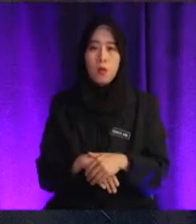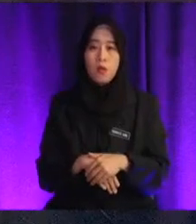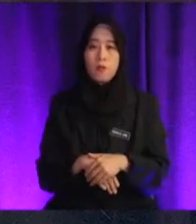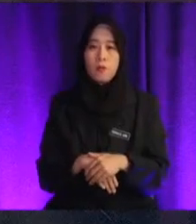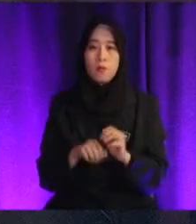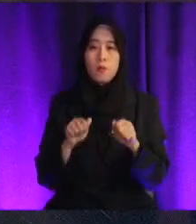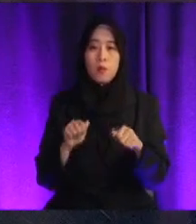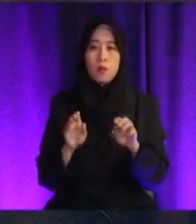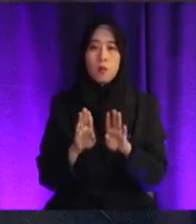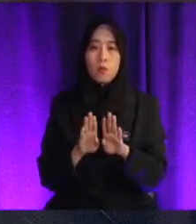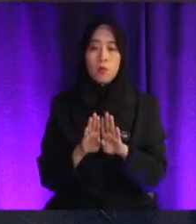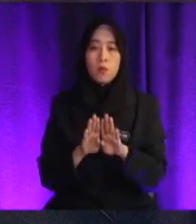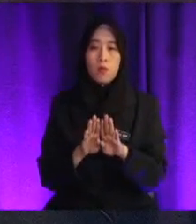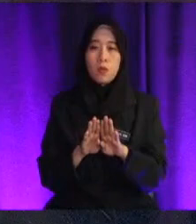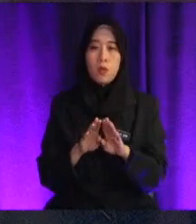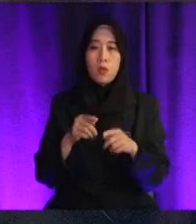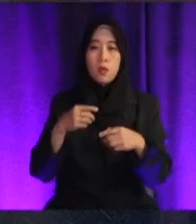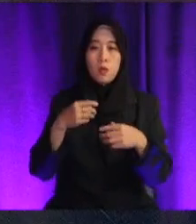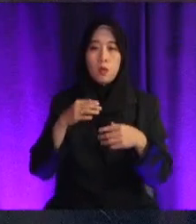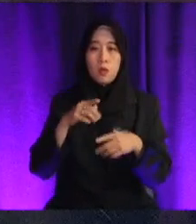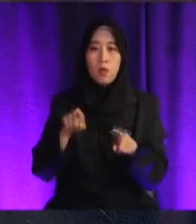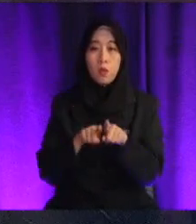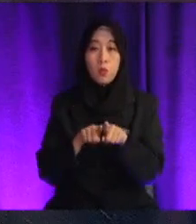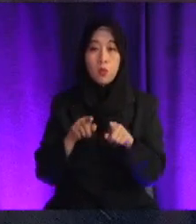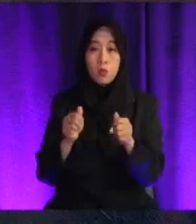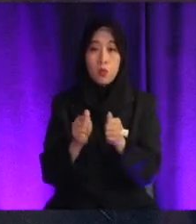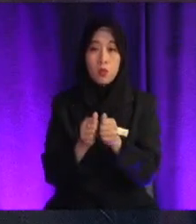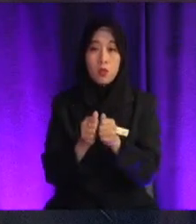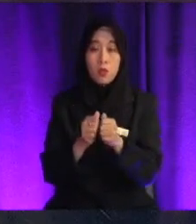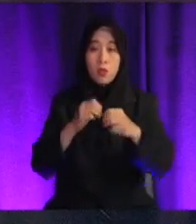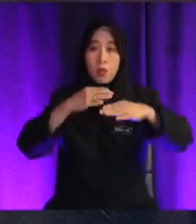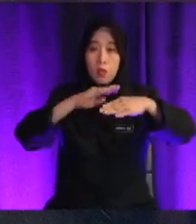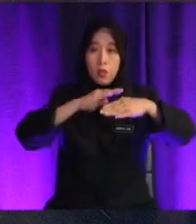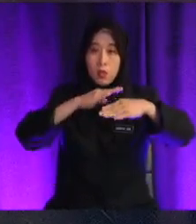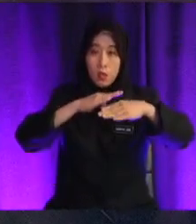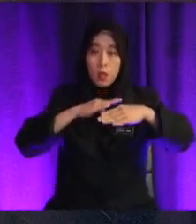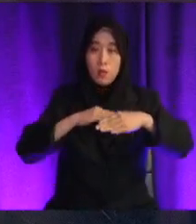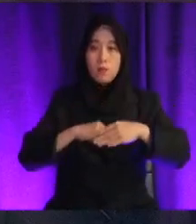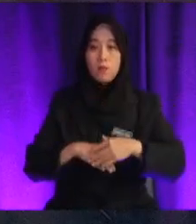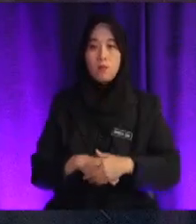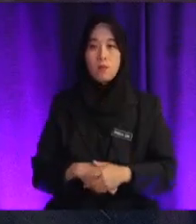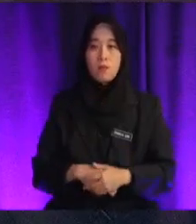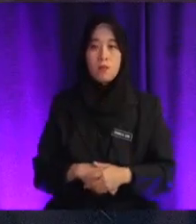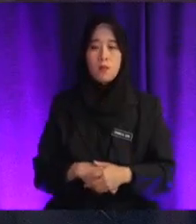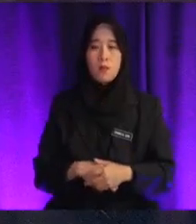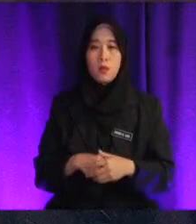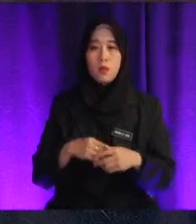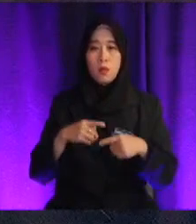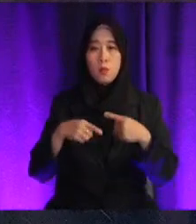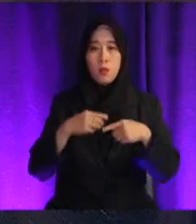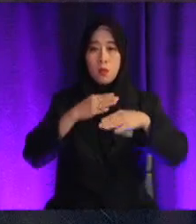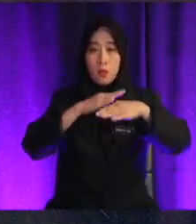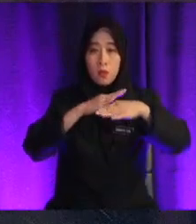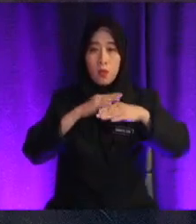kan. Dan juga tingkap pun sama juga. Hidrolik juga. Tingkap tak payahlah. Tapi tingkap tu sentiasa